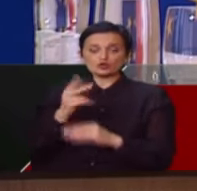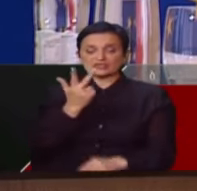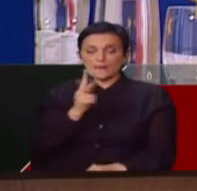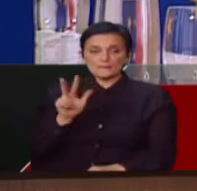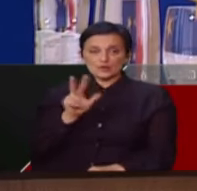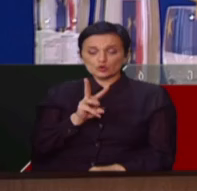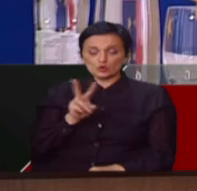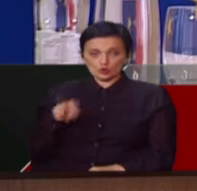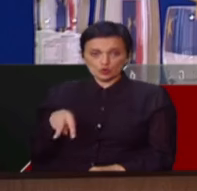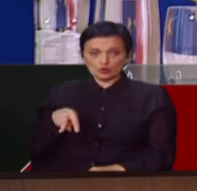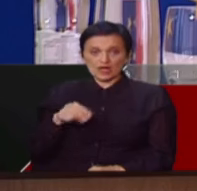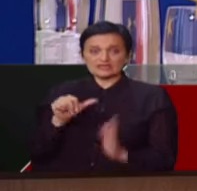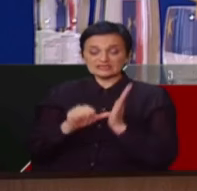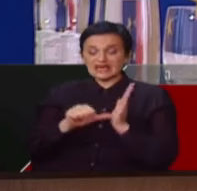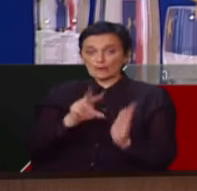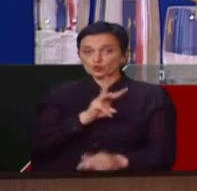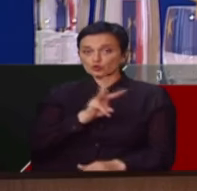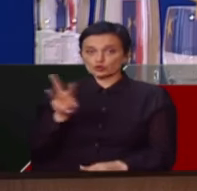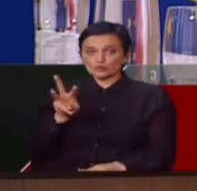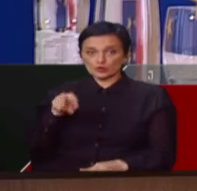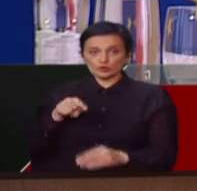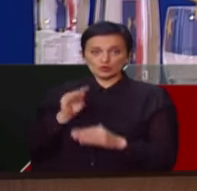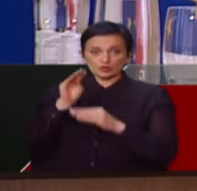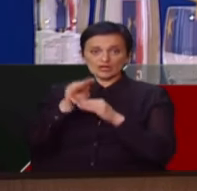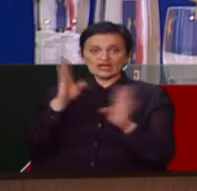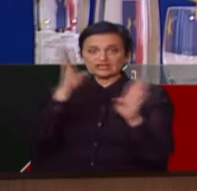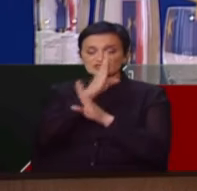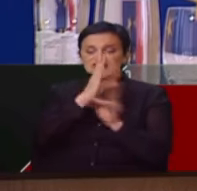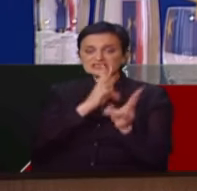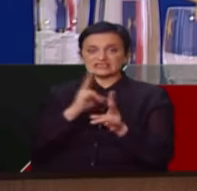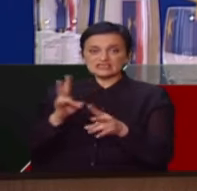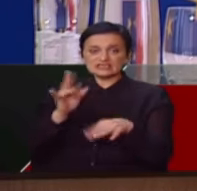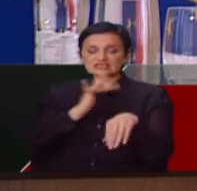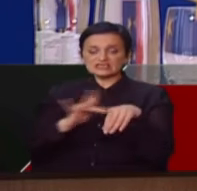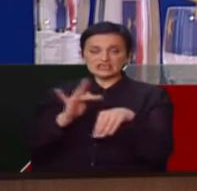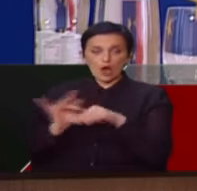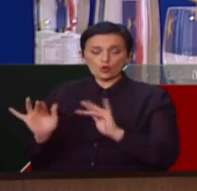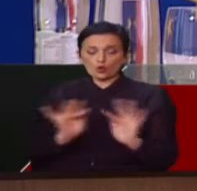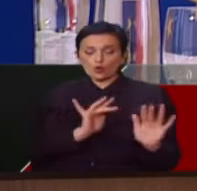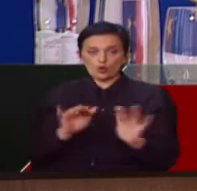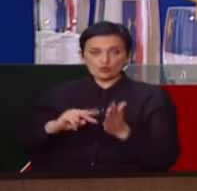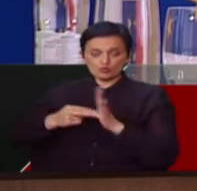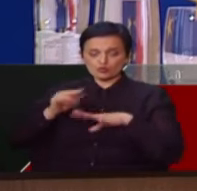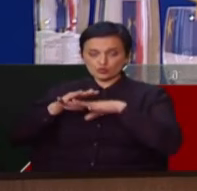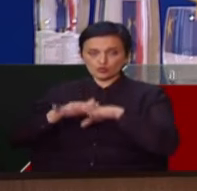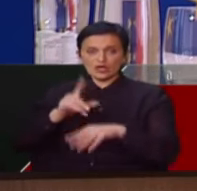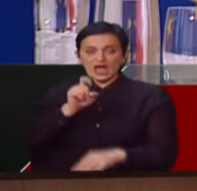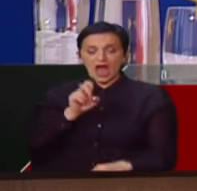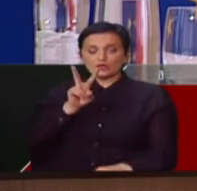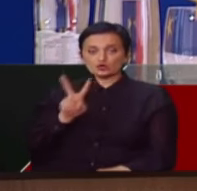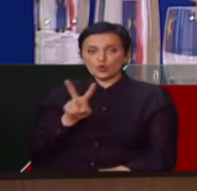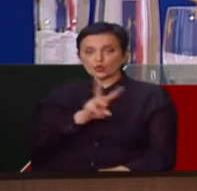ლარი, 60 მილიონი ლარით გაიზრდება სტიქიის ლიკვიდაციო ღონისძიების ბიუჯეტი და 102